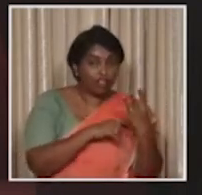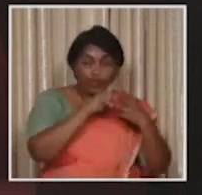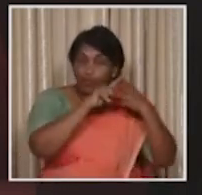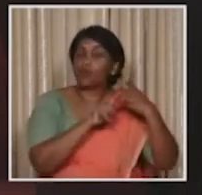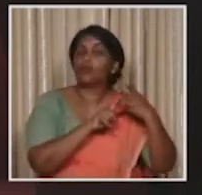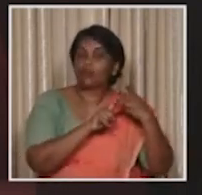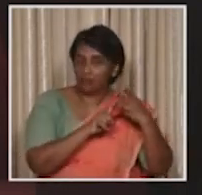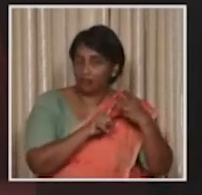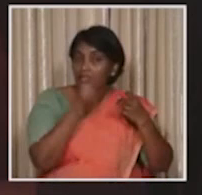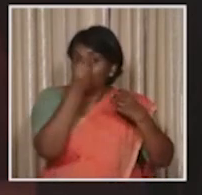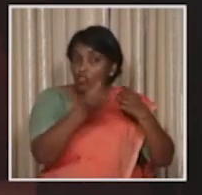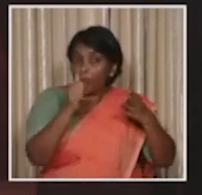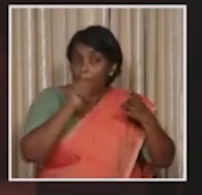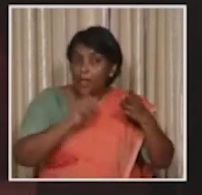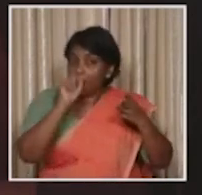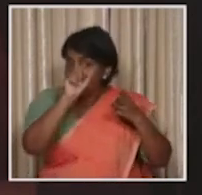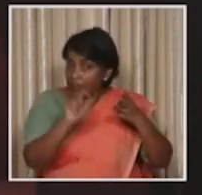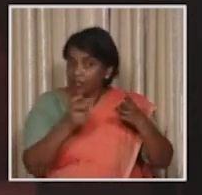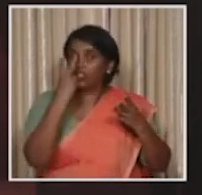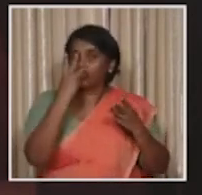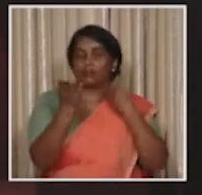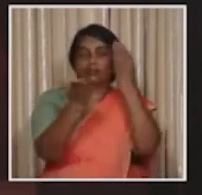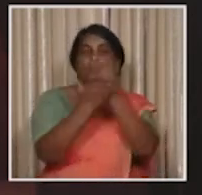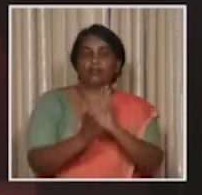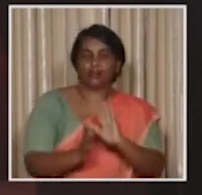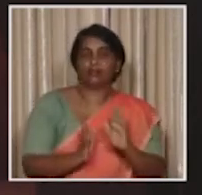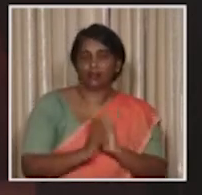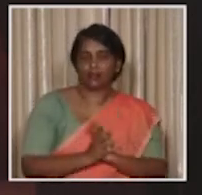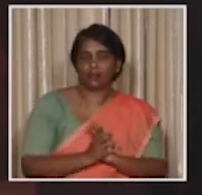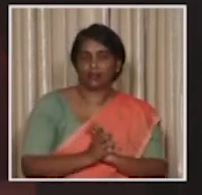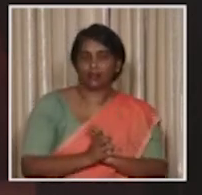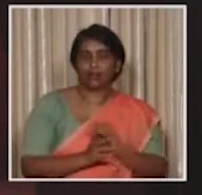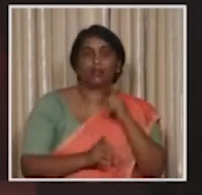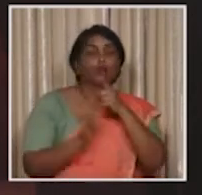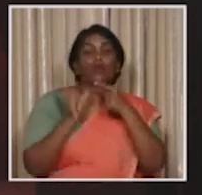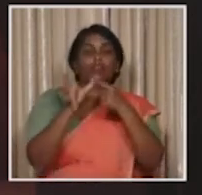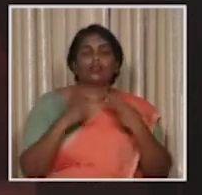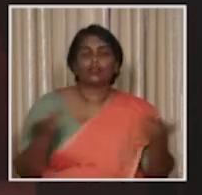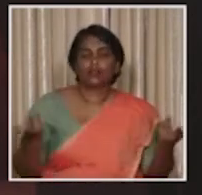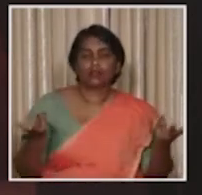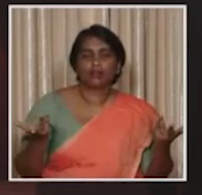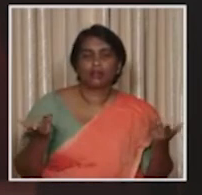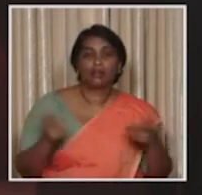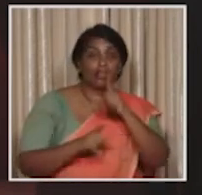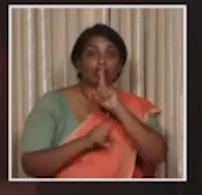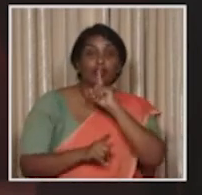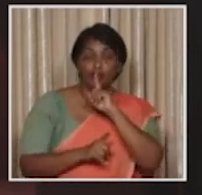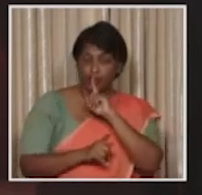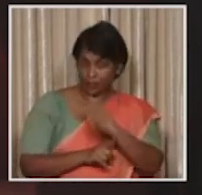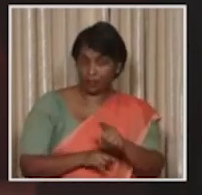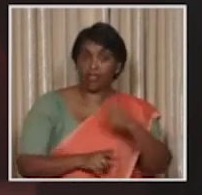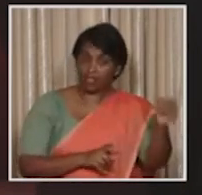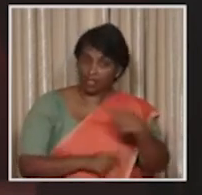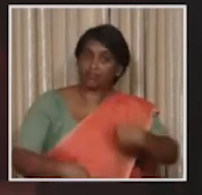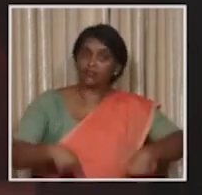අයට ලබා දුණු බාල බෙහෙත් ටික තමයි මං හැන්සාඩ් ගත කරේ, සභාගත කරේ. මොකද්ද ඔබතුමාට එකට දෙන්න තියෙන උත්තරේ? අනිතික දැන් ඔබතුමා කිව්වනේ මේ දවසක